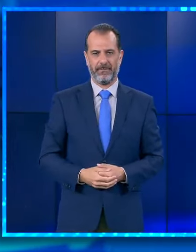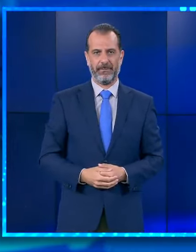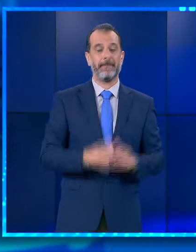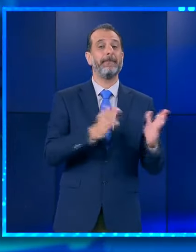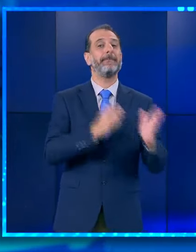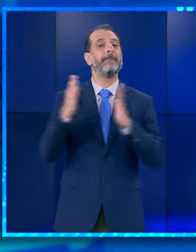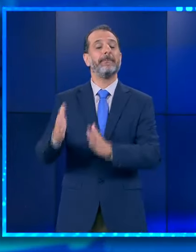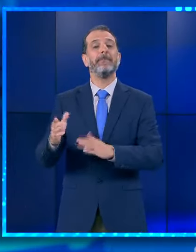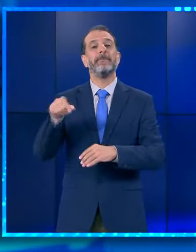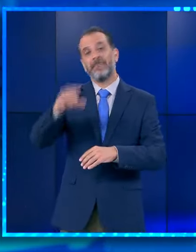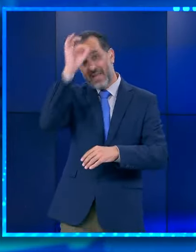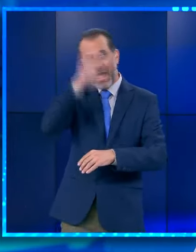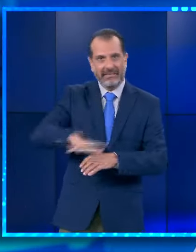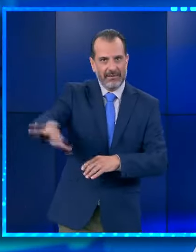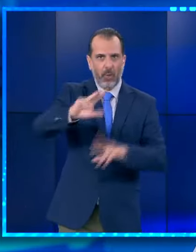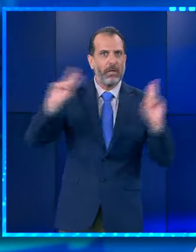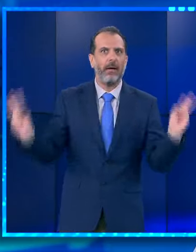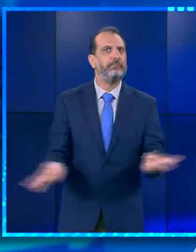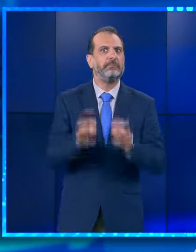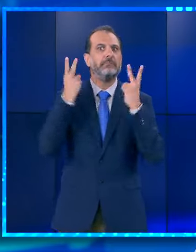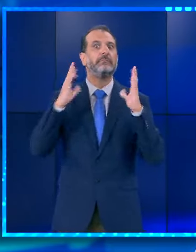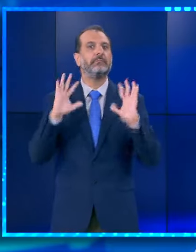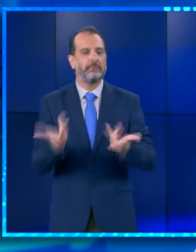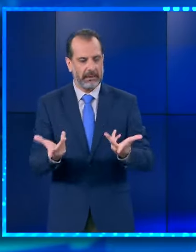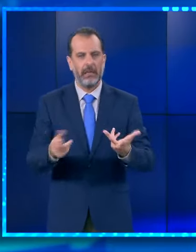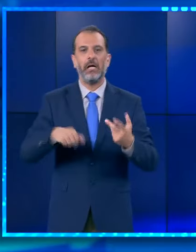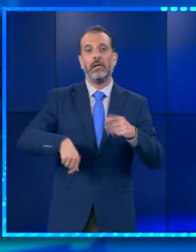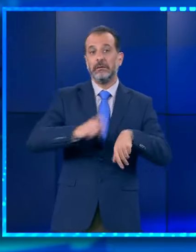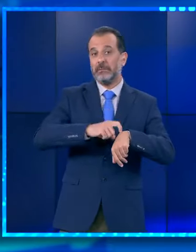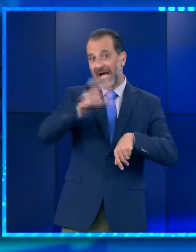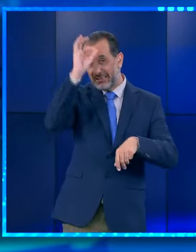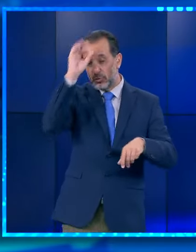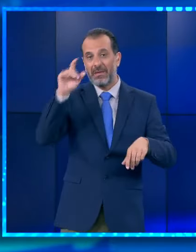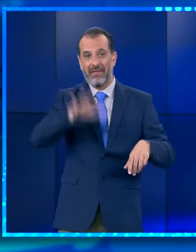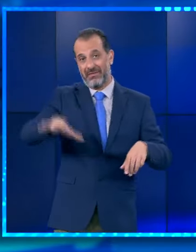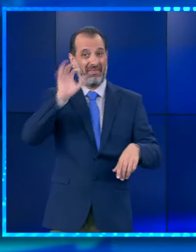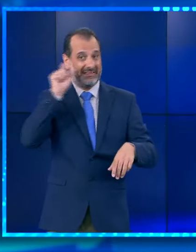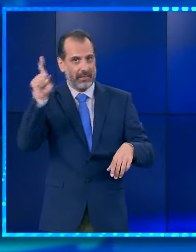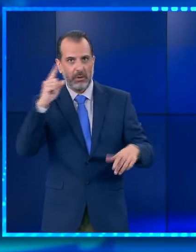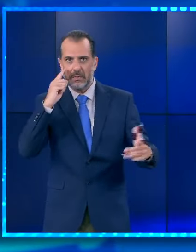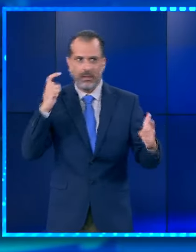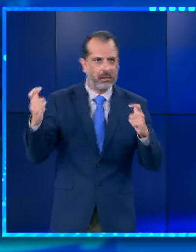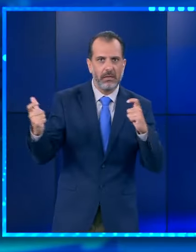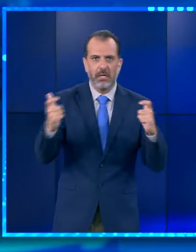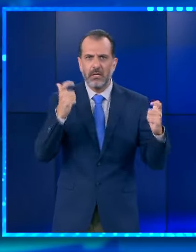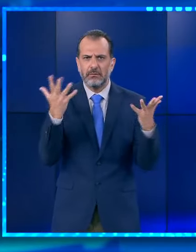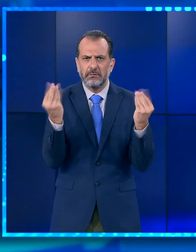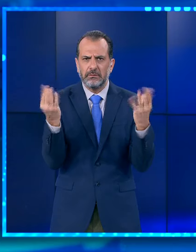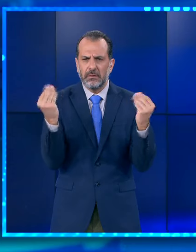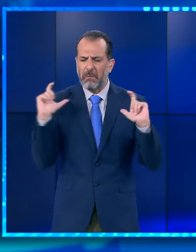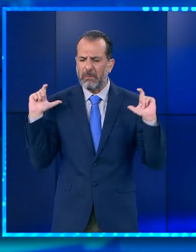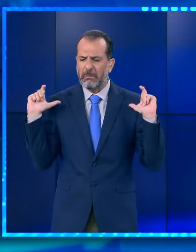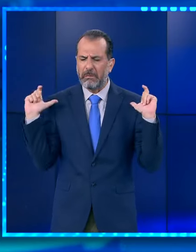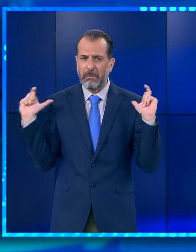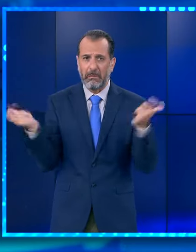Στην αστυνομική επικαιρότητα τώρα, επιχείρηση Μαμούθ πραγματοποίησαν οι αρχές στην Θεσσαλονίκη, εξαρθρώνοντας